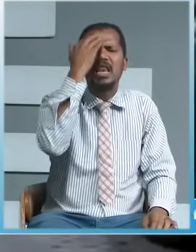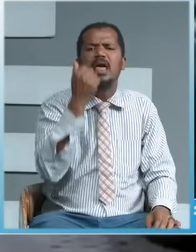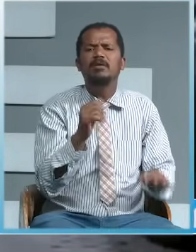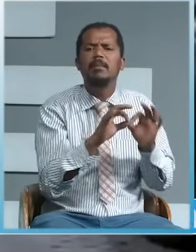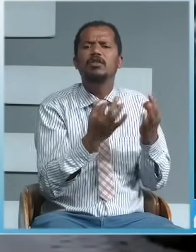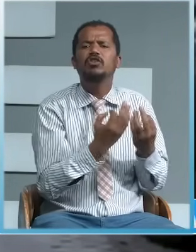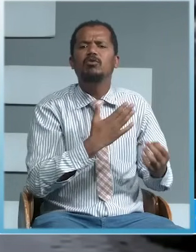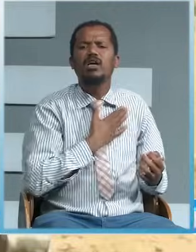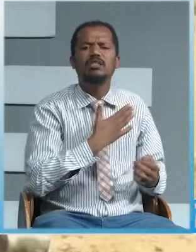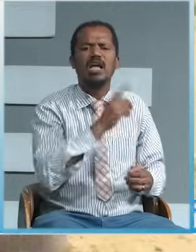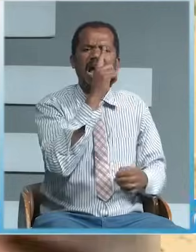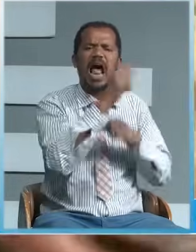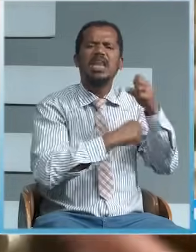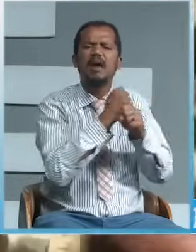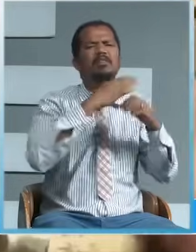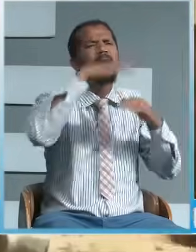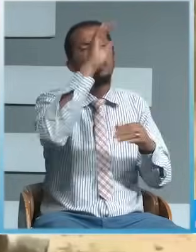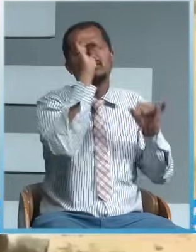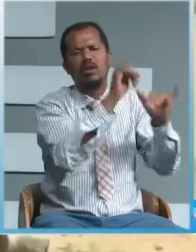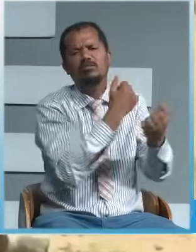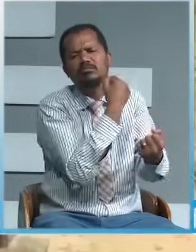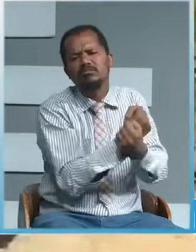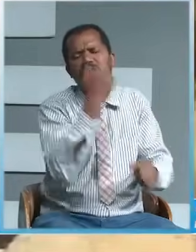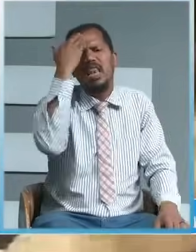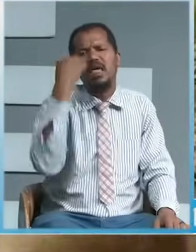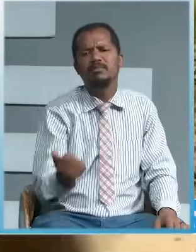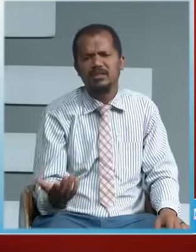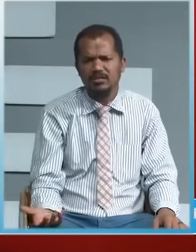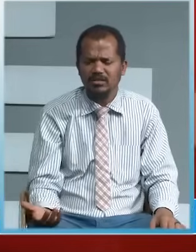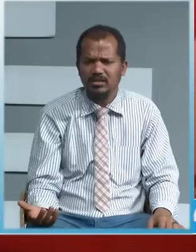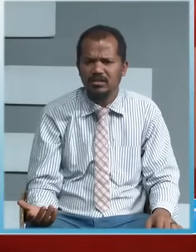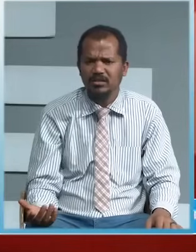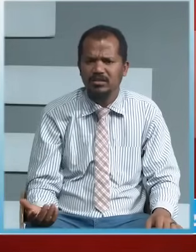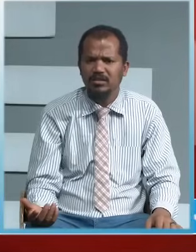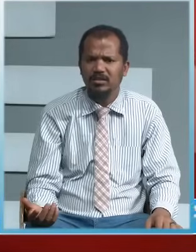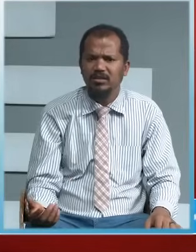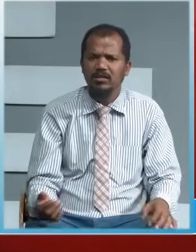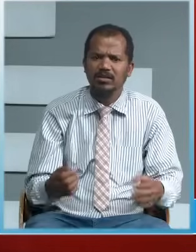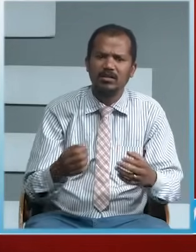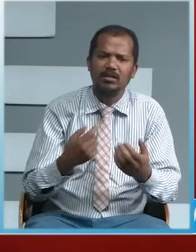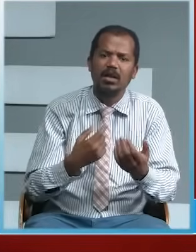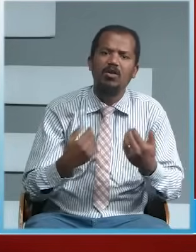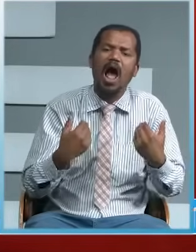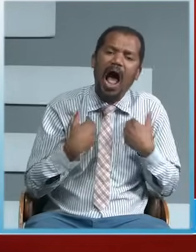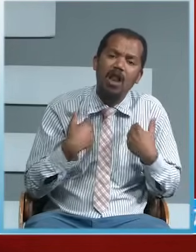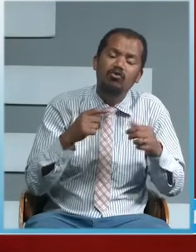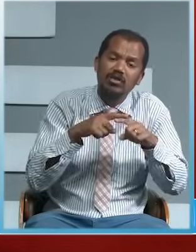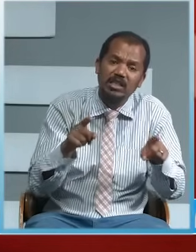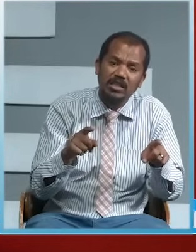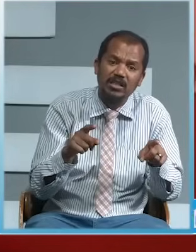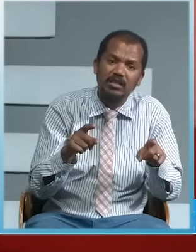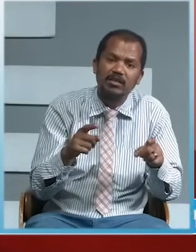ስለምን ቤተሰቦቻችን ከአንድ አመት በላይ ሊታሰሩ ቻሉ ሲሉም ጠይቀዋል መኖሩን አረጋግጠናል አሉ